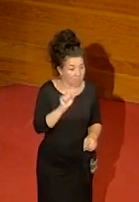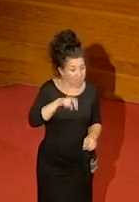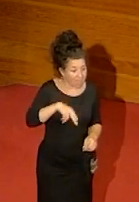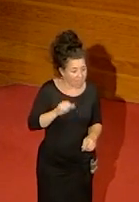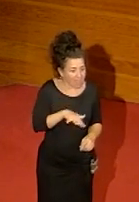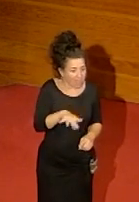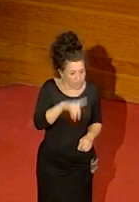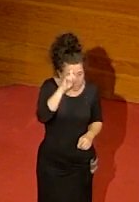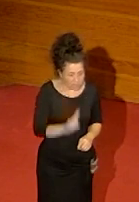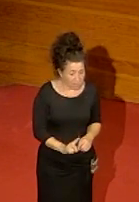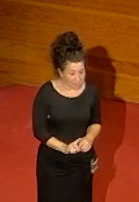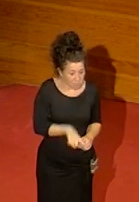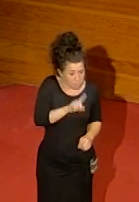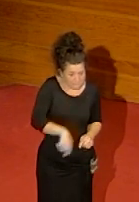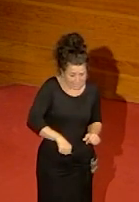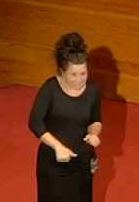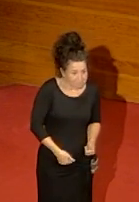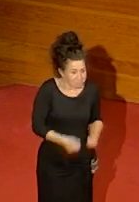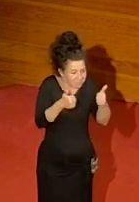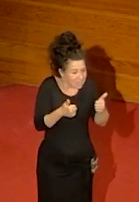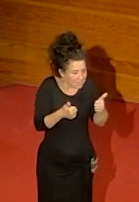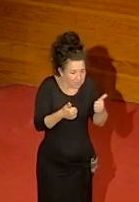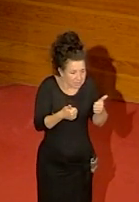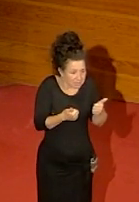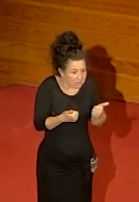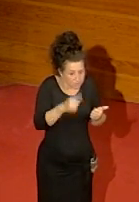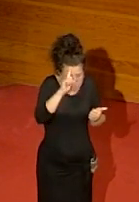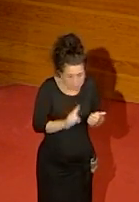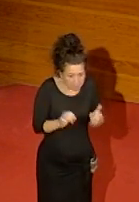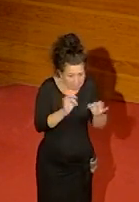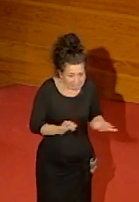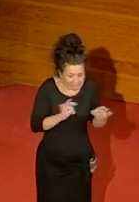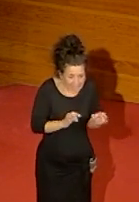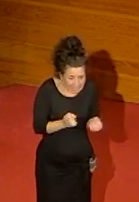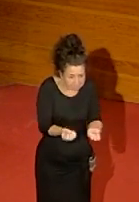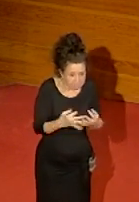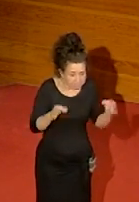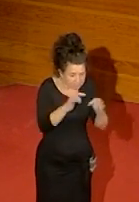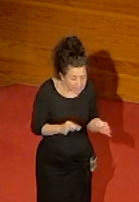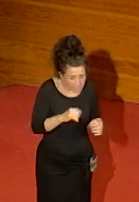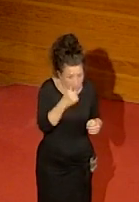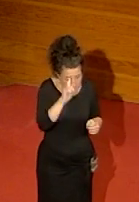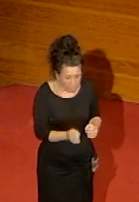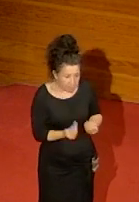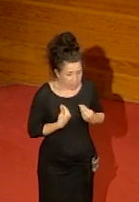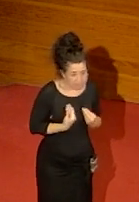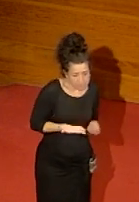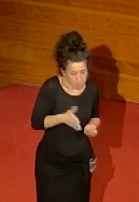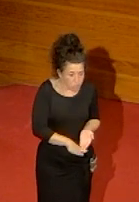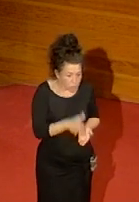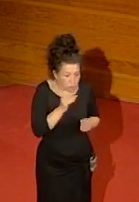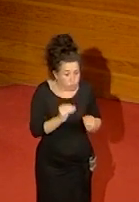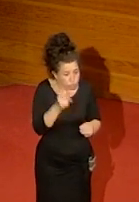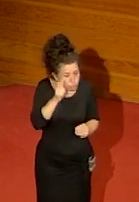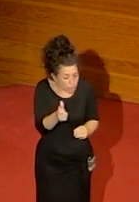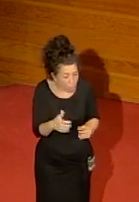hilabete dara magu bere berri izan gabe, ez dakigu bizirik, ala hilda dagoen. Badakigu borrokak izan direla bere herrian, baina ez